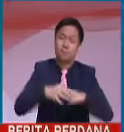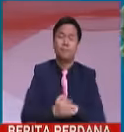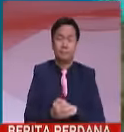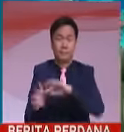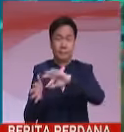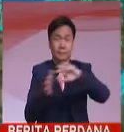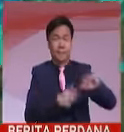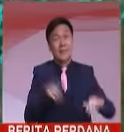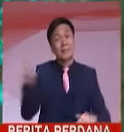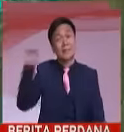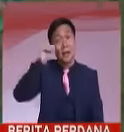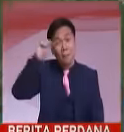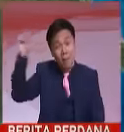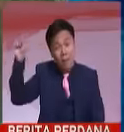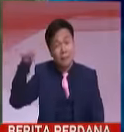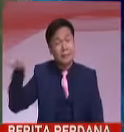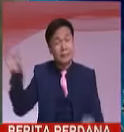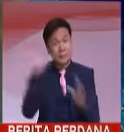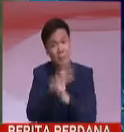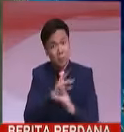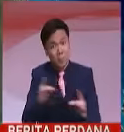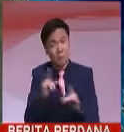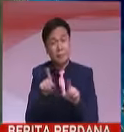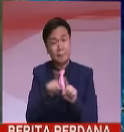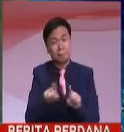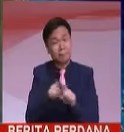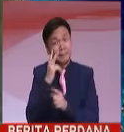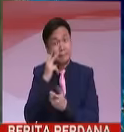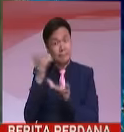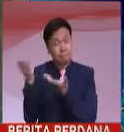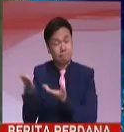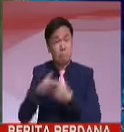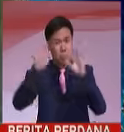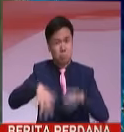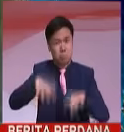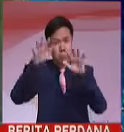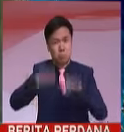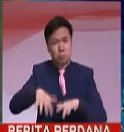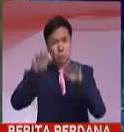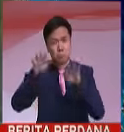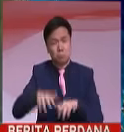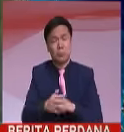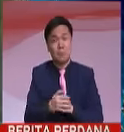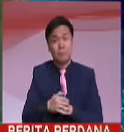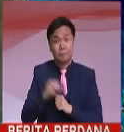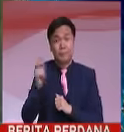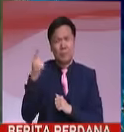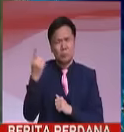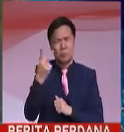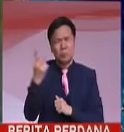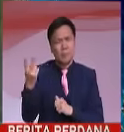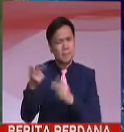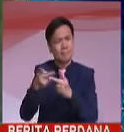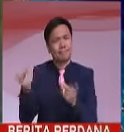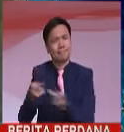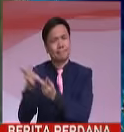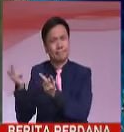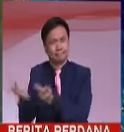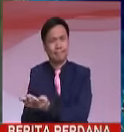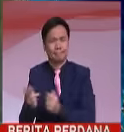cuaca smase di Sabah dan Sarawak boleh dapat diperhatikan ketika ini hujan empat kini sedang berlaku d12 tempat